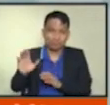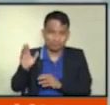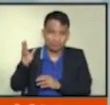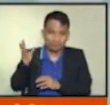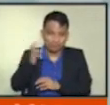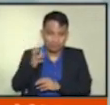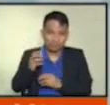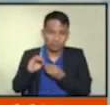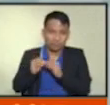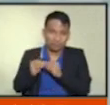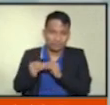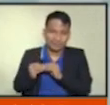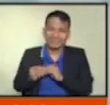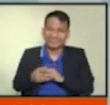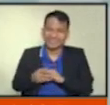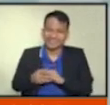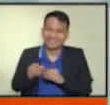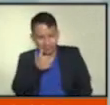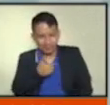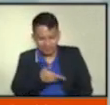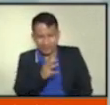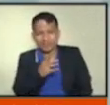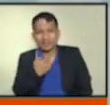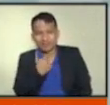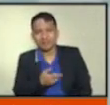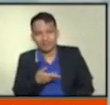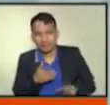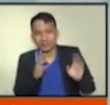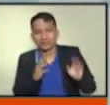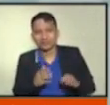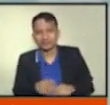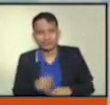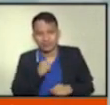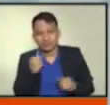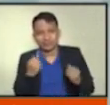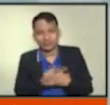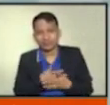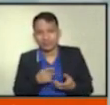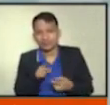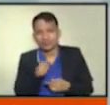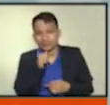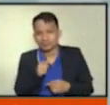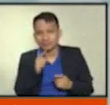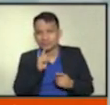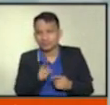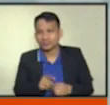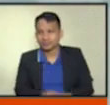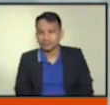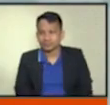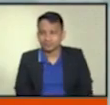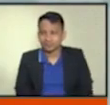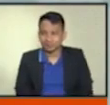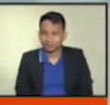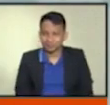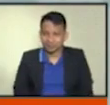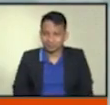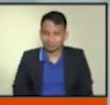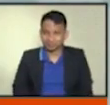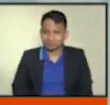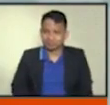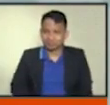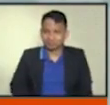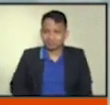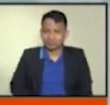yung pag-chup-chup nyo yung dalawa, yung laplapan? Opo, hindi po ako natatakot. Hindi naman po totoo yun. Oo, meron sir. Meron, pero kasi meron